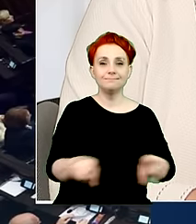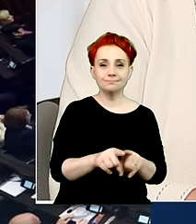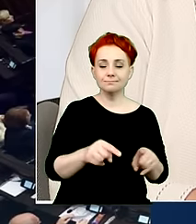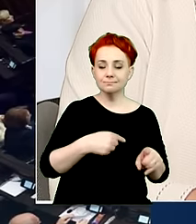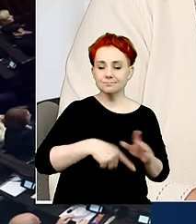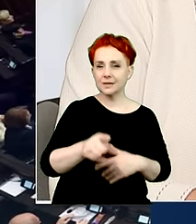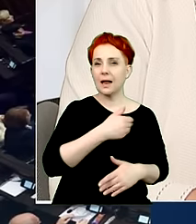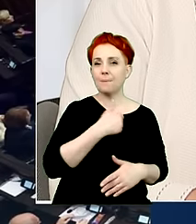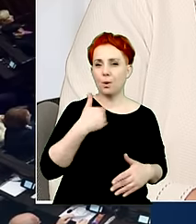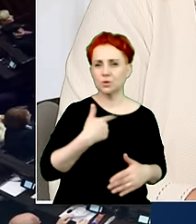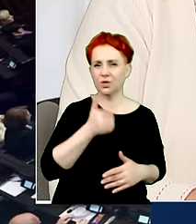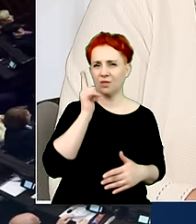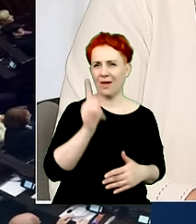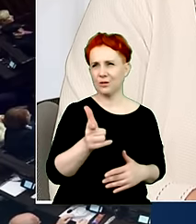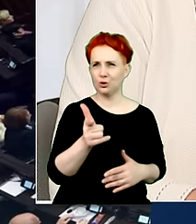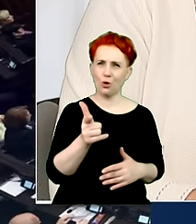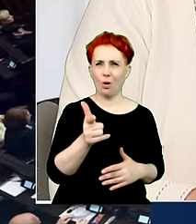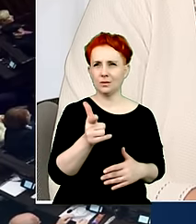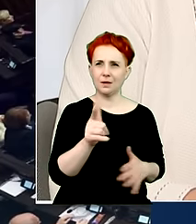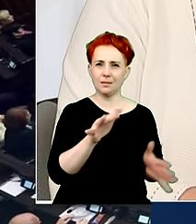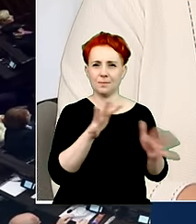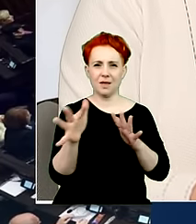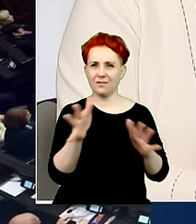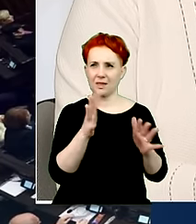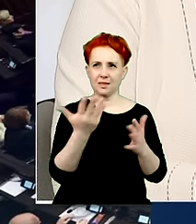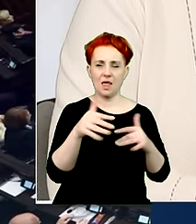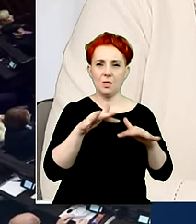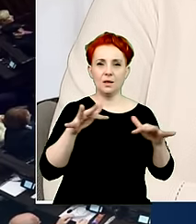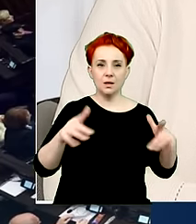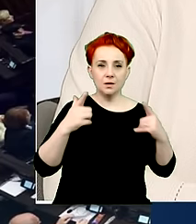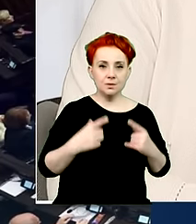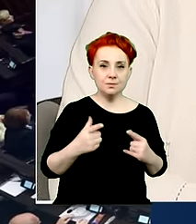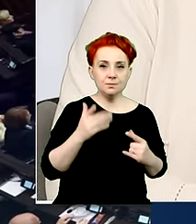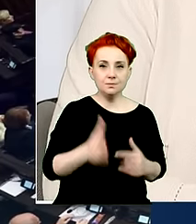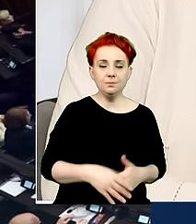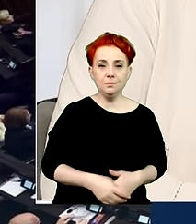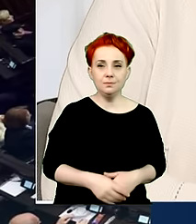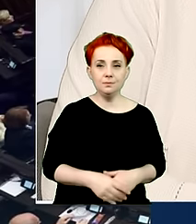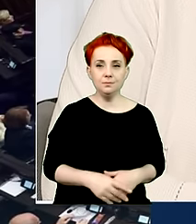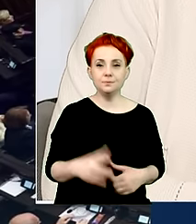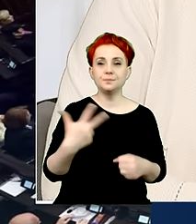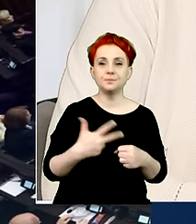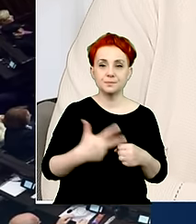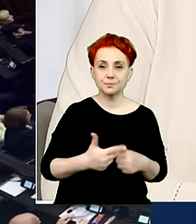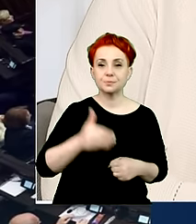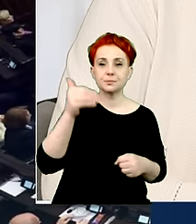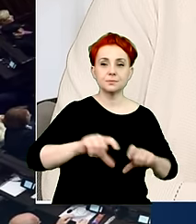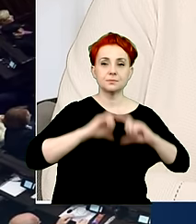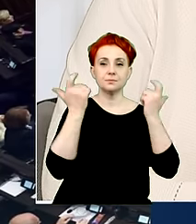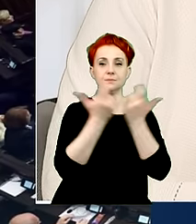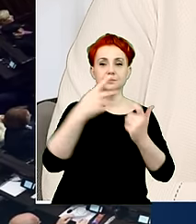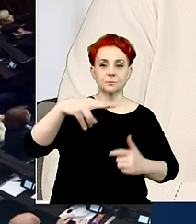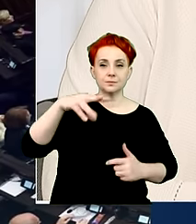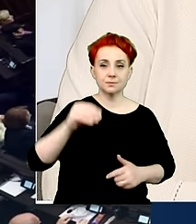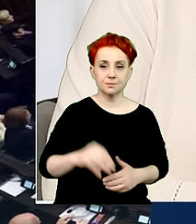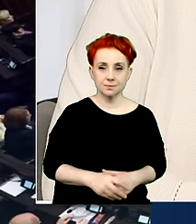groszami małymi, bo takie są proporcje mieszkańców. Ale to jest nieprawda, to jest nieprawda, panie senatorze. Bo komisja każdego roku może zrewidować